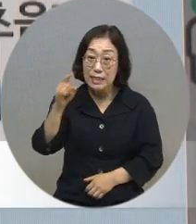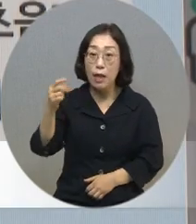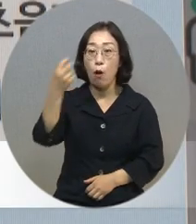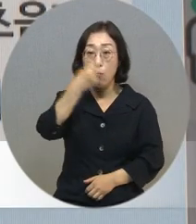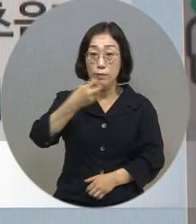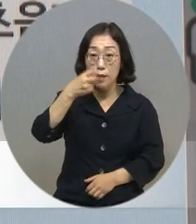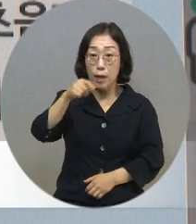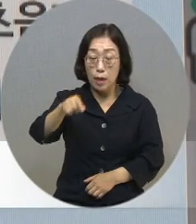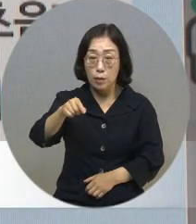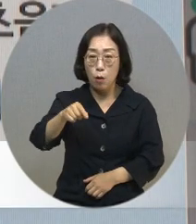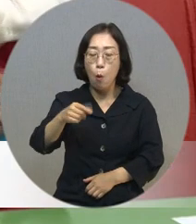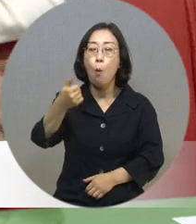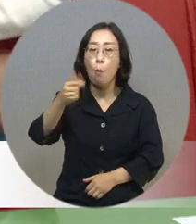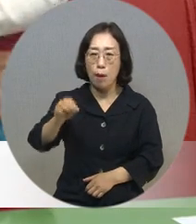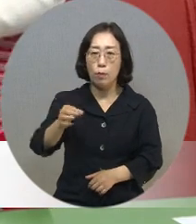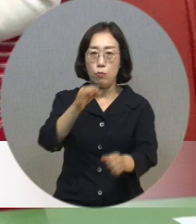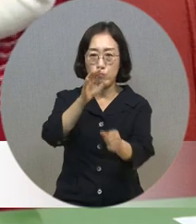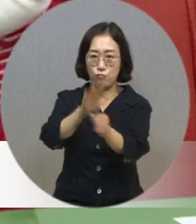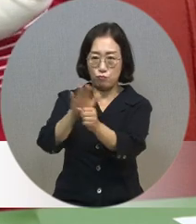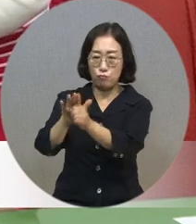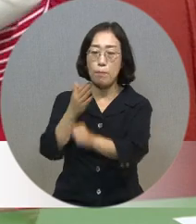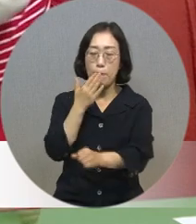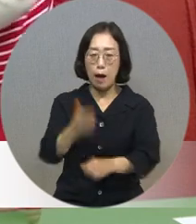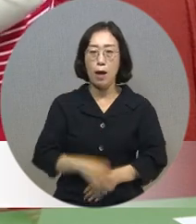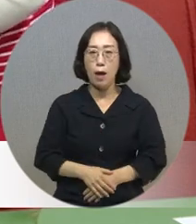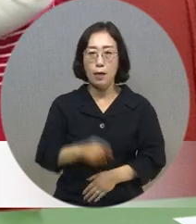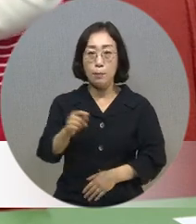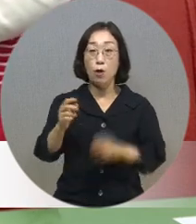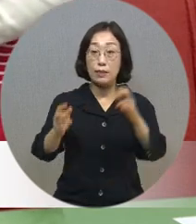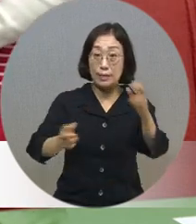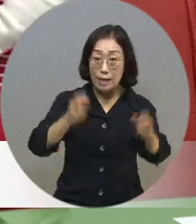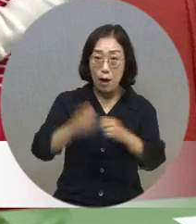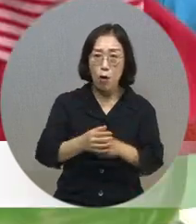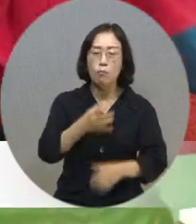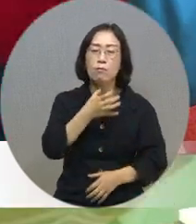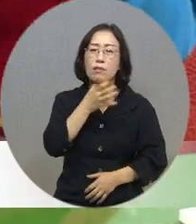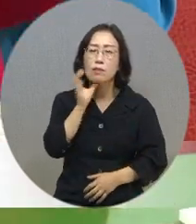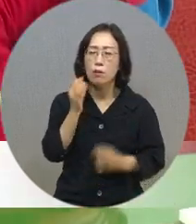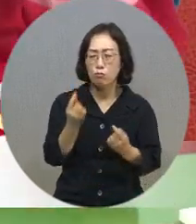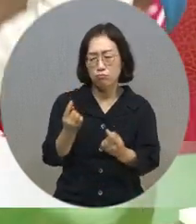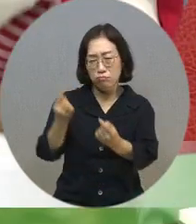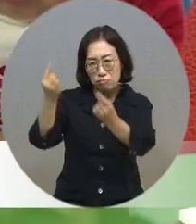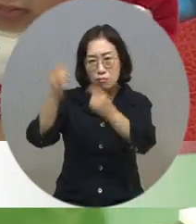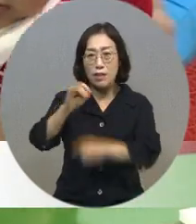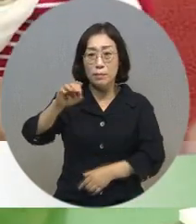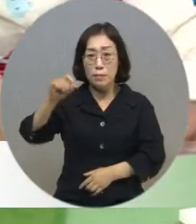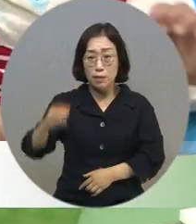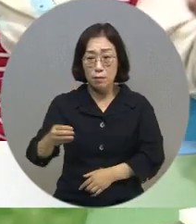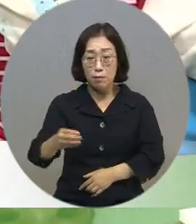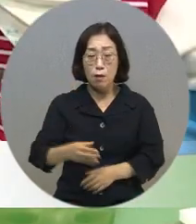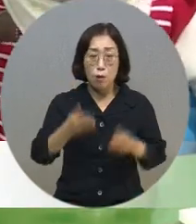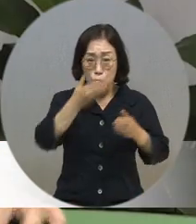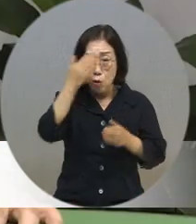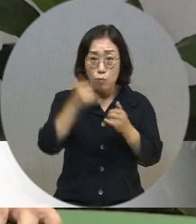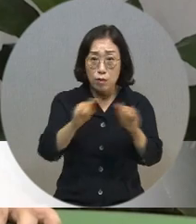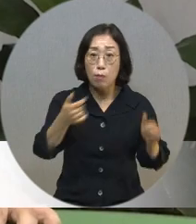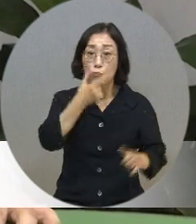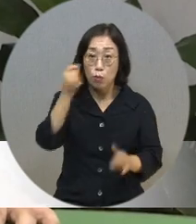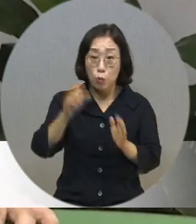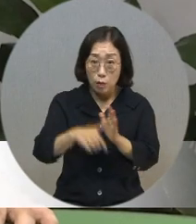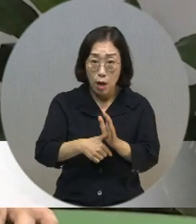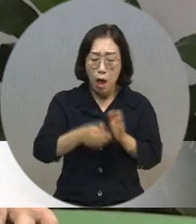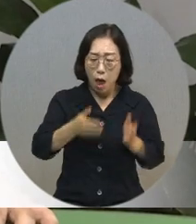5만 원까지 지원받을 수 있습니다 이번 사업이 초고령화 사회에 접어든 임실군의 유의미한 출산율